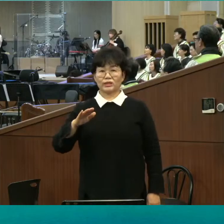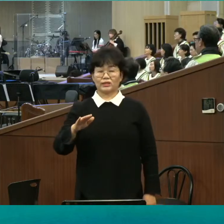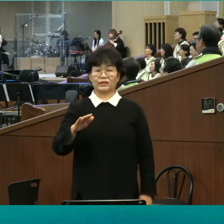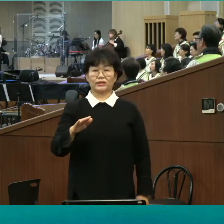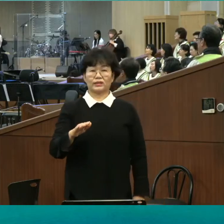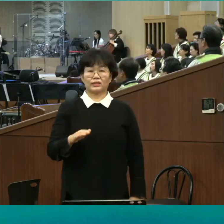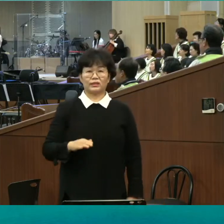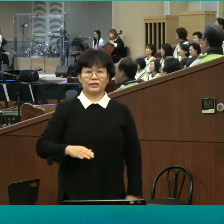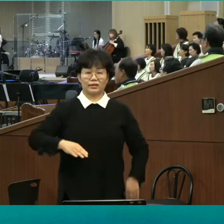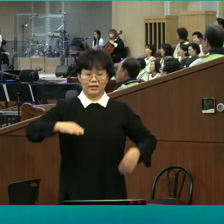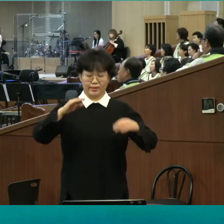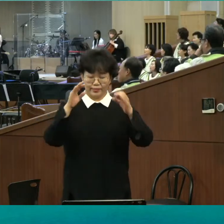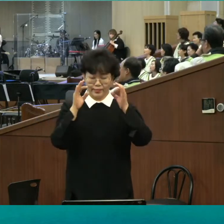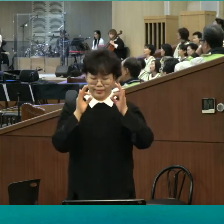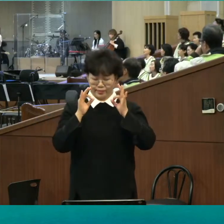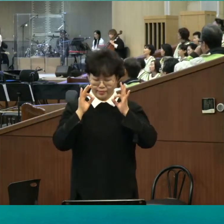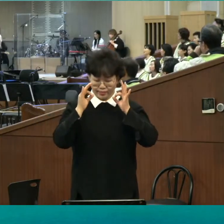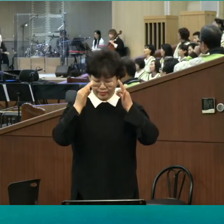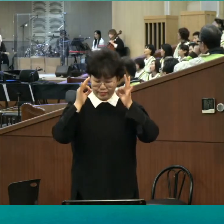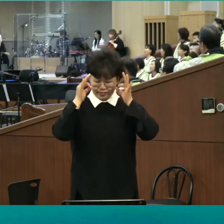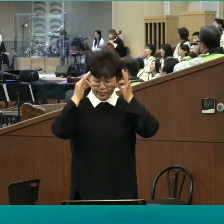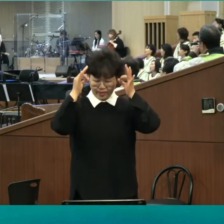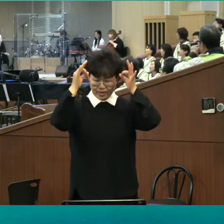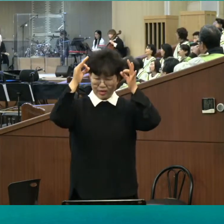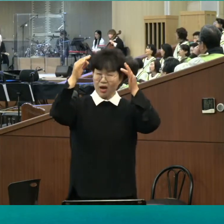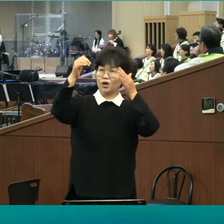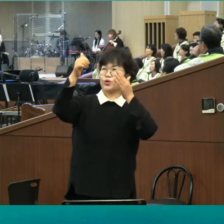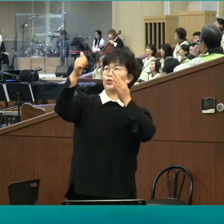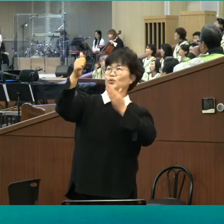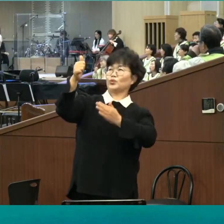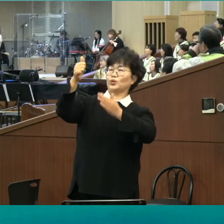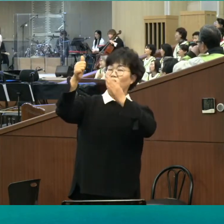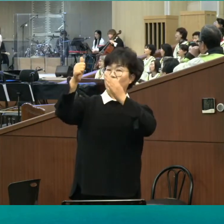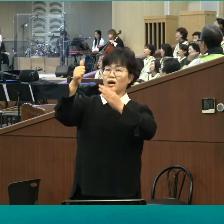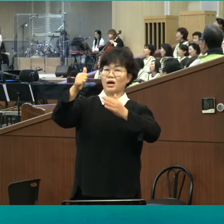우리 간구함을 넘치도록